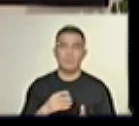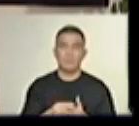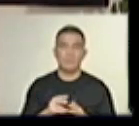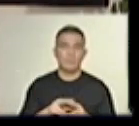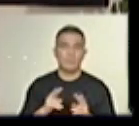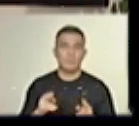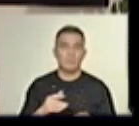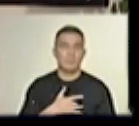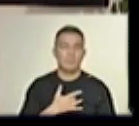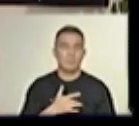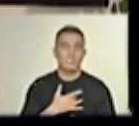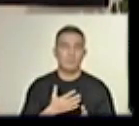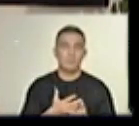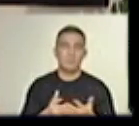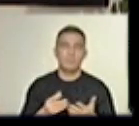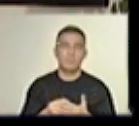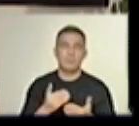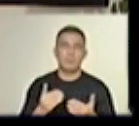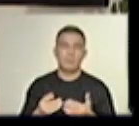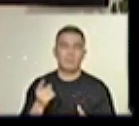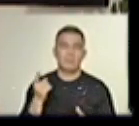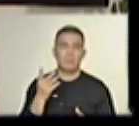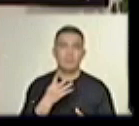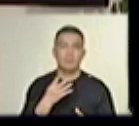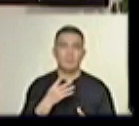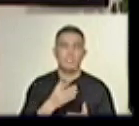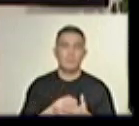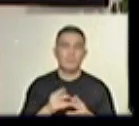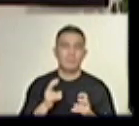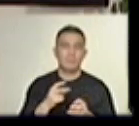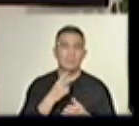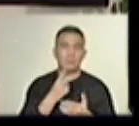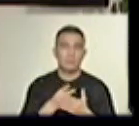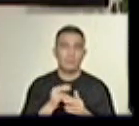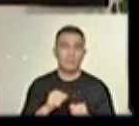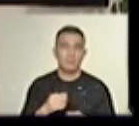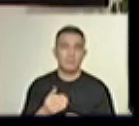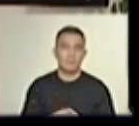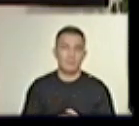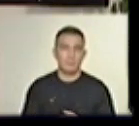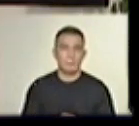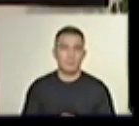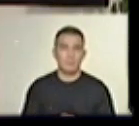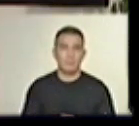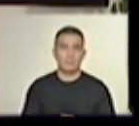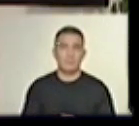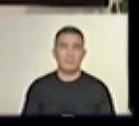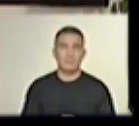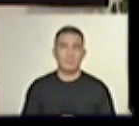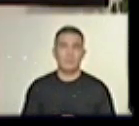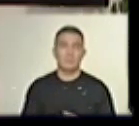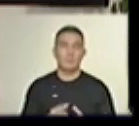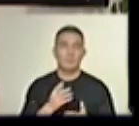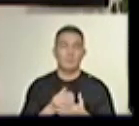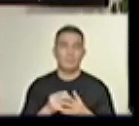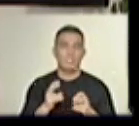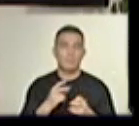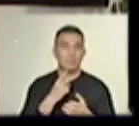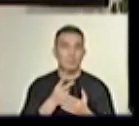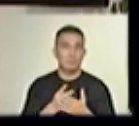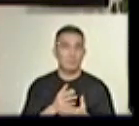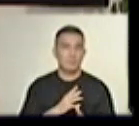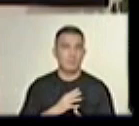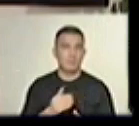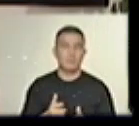ixtiyoriy tarzda o'zingiz 4 ta misol keltirishingiz mumkin. Mana bu topshiriqni ham bilib oldik. Endi